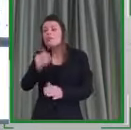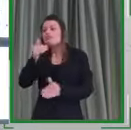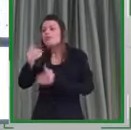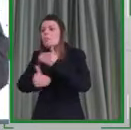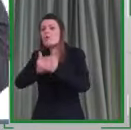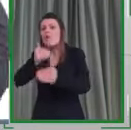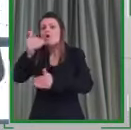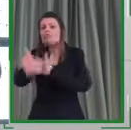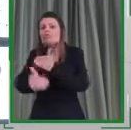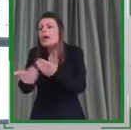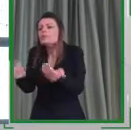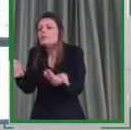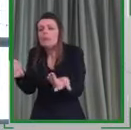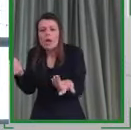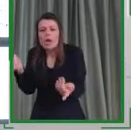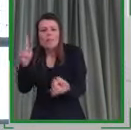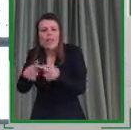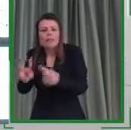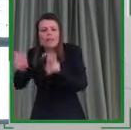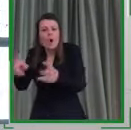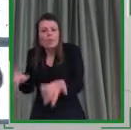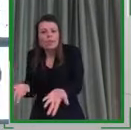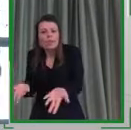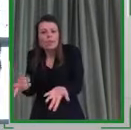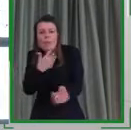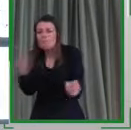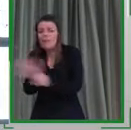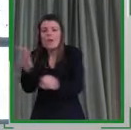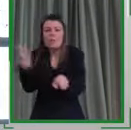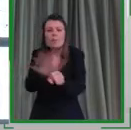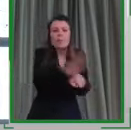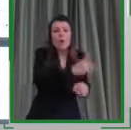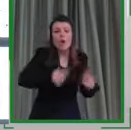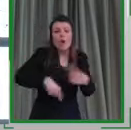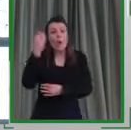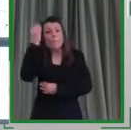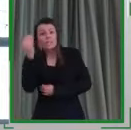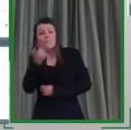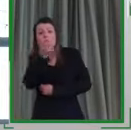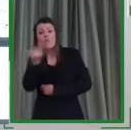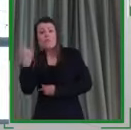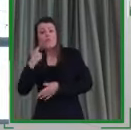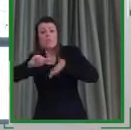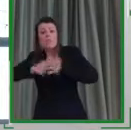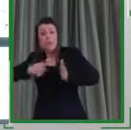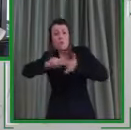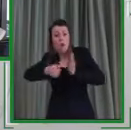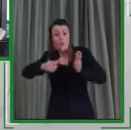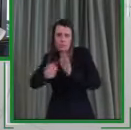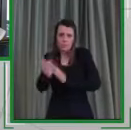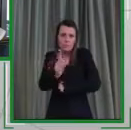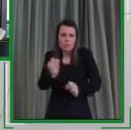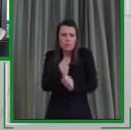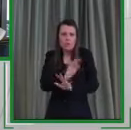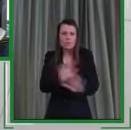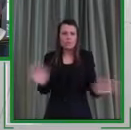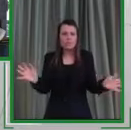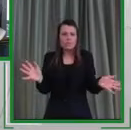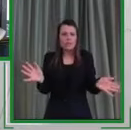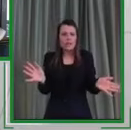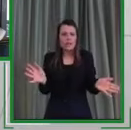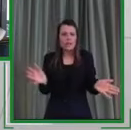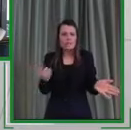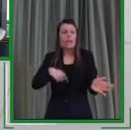di puntare a numeri milionari quando invece ogni giorno non riusciamo a fare siamo arrivati a fare